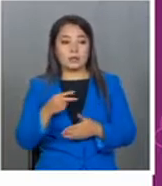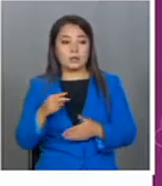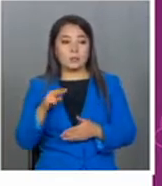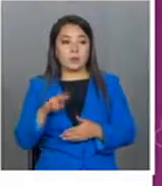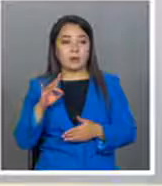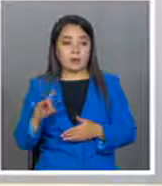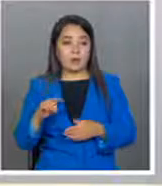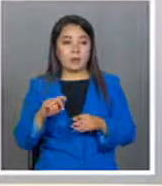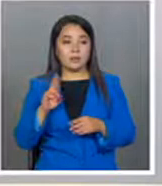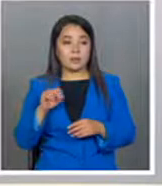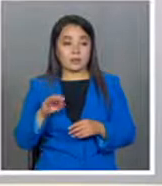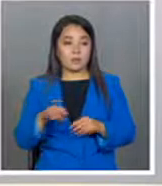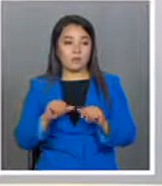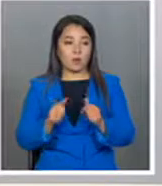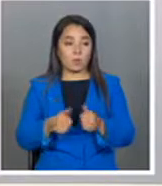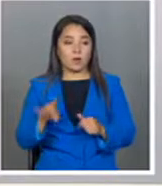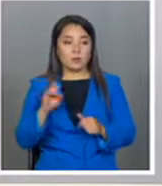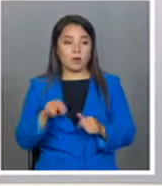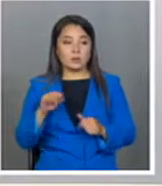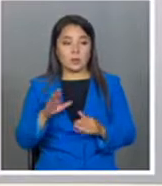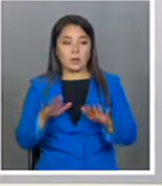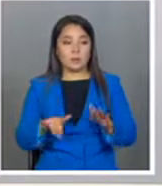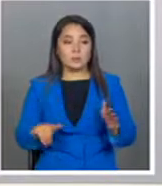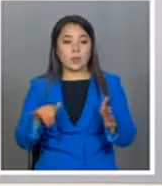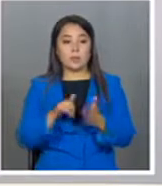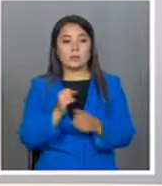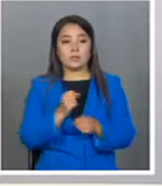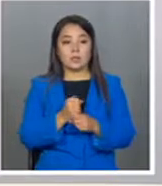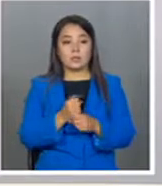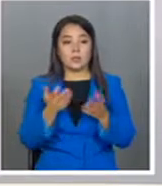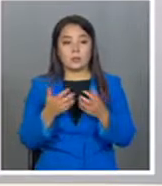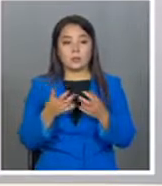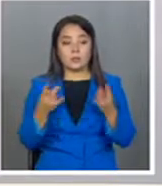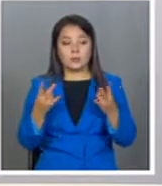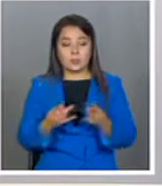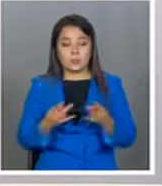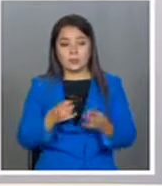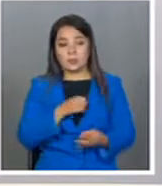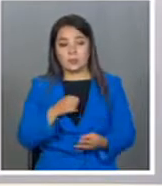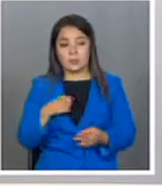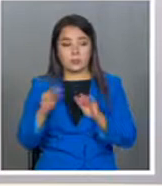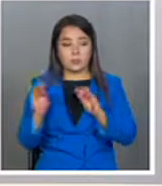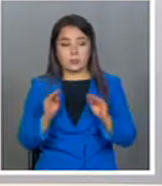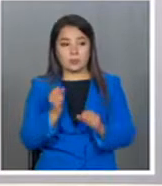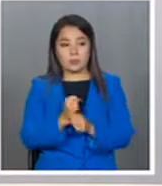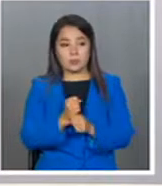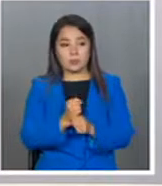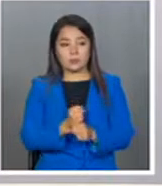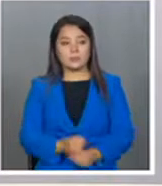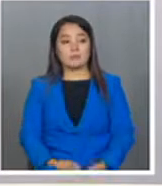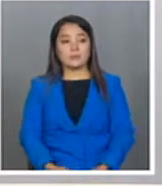квадрат формуласына радиустың мәнін қоя отырып, оны есептеу керек болады. Сонда дөңгелектің ауданы тең